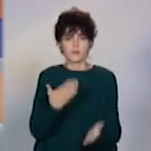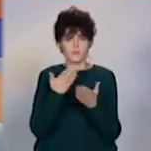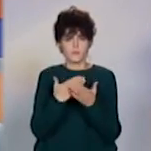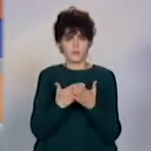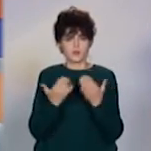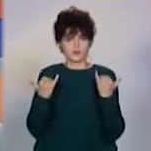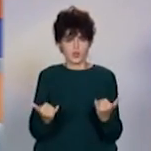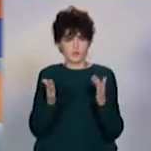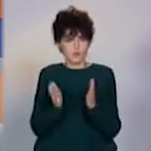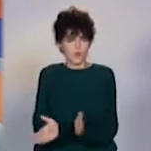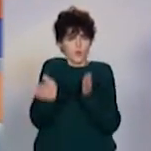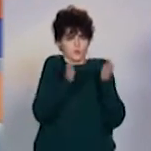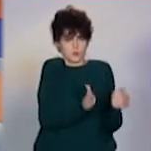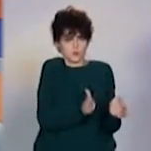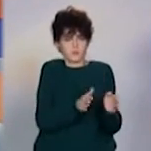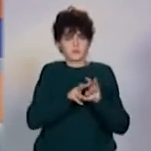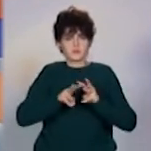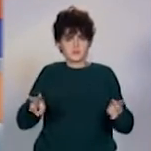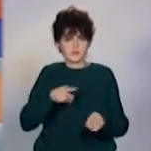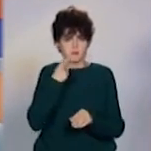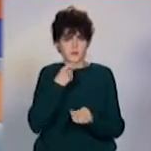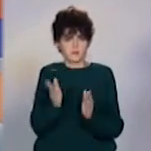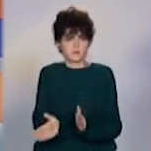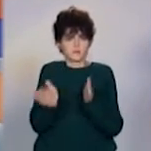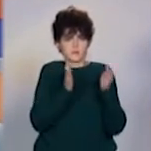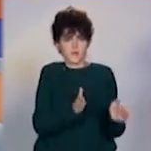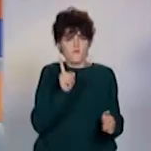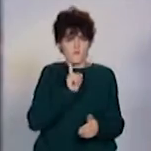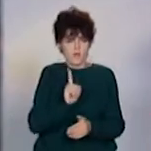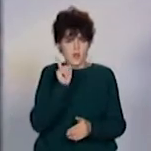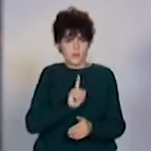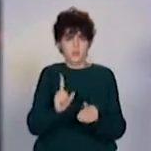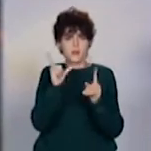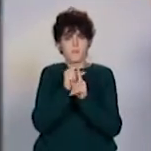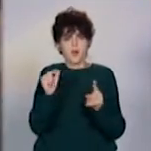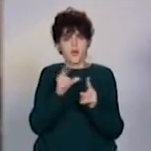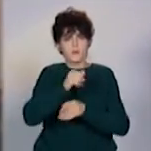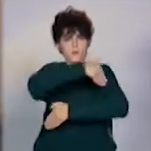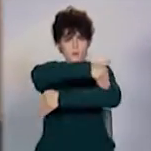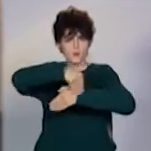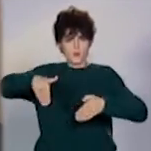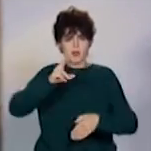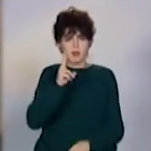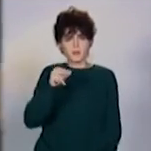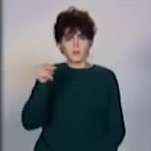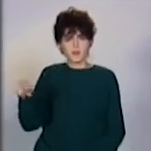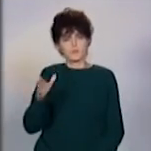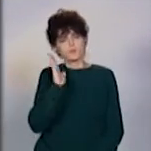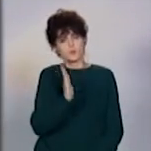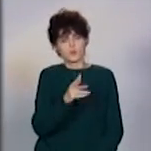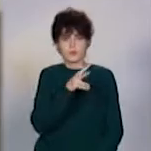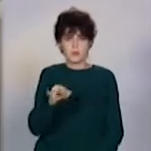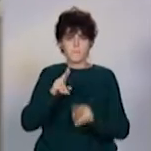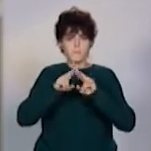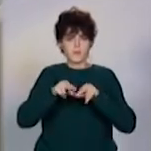Відтермінували. Уряд відсрочив початок дії постанови, що змінить правила перетину КПВВ. Вже наприкінці жовтня діти